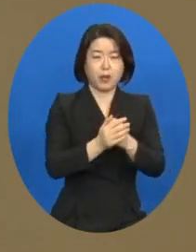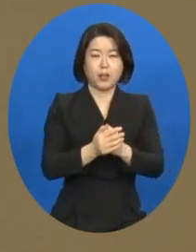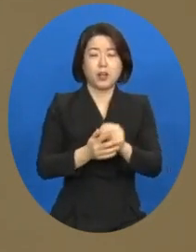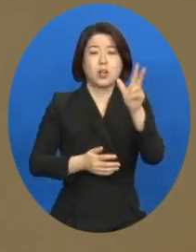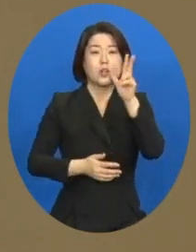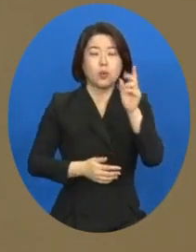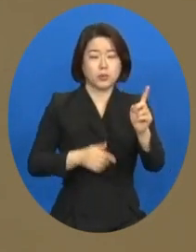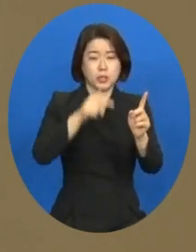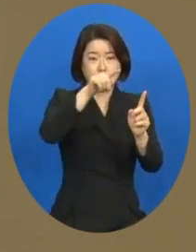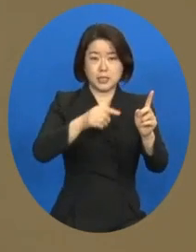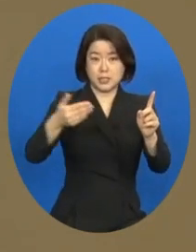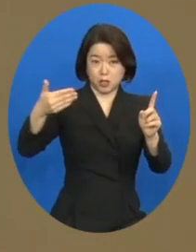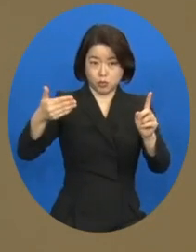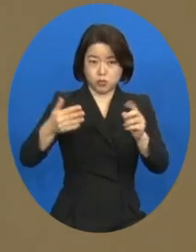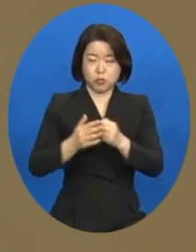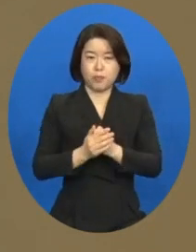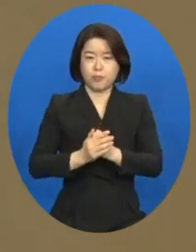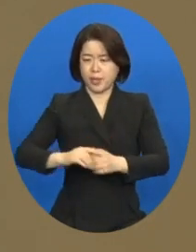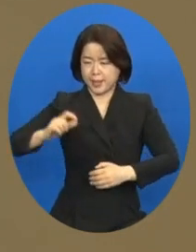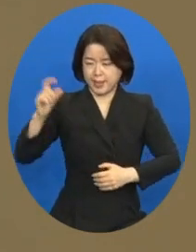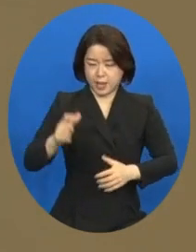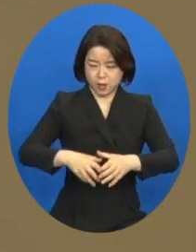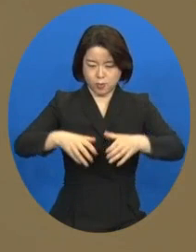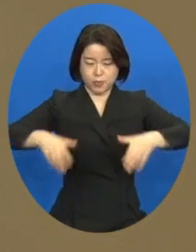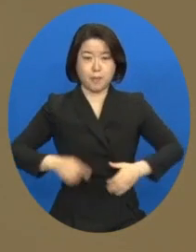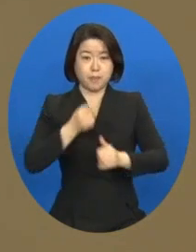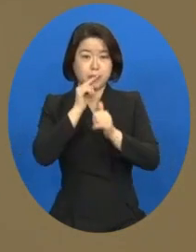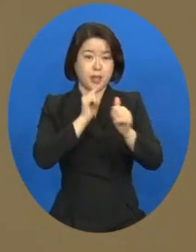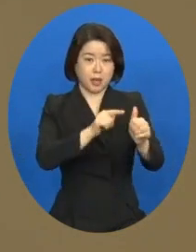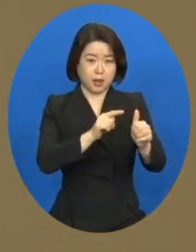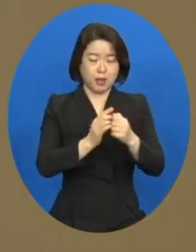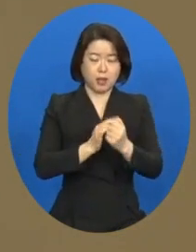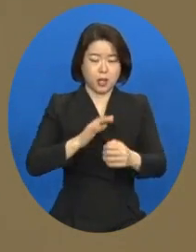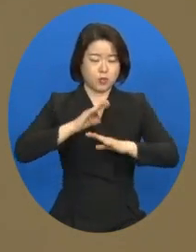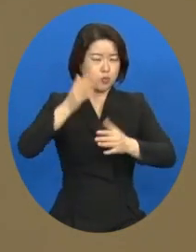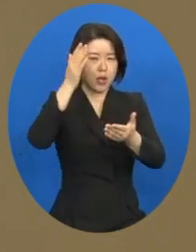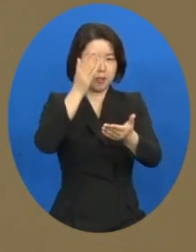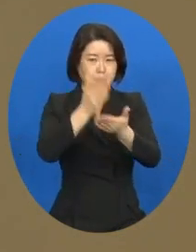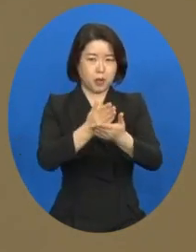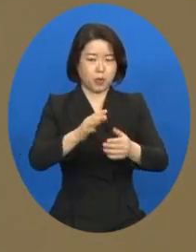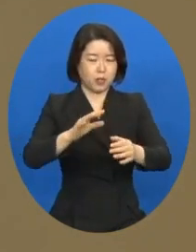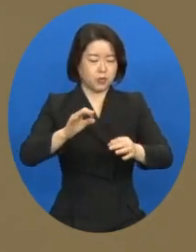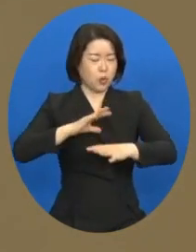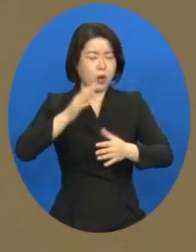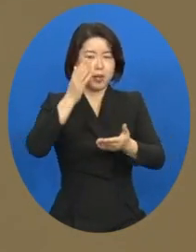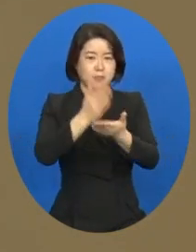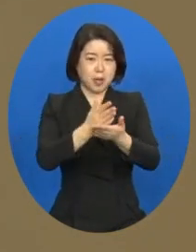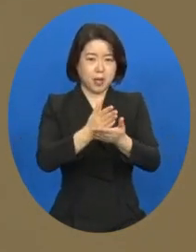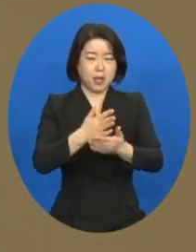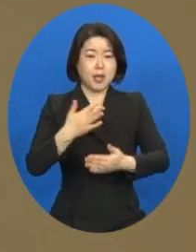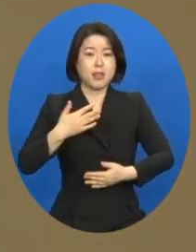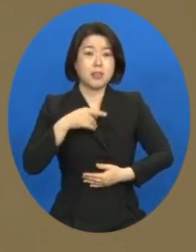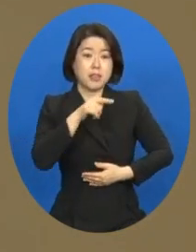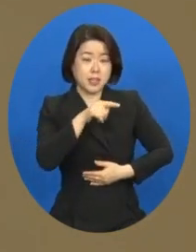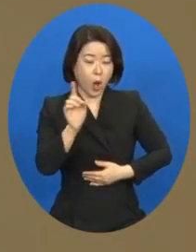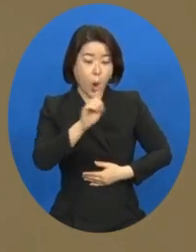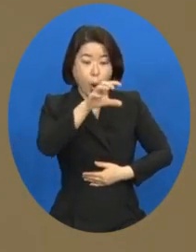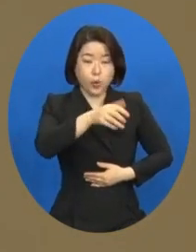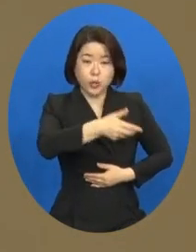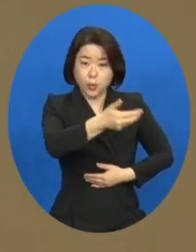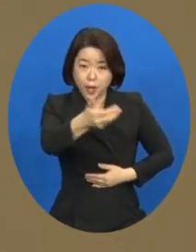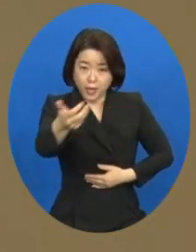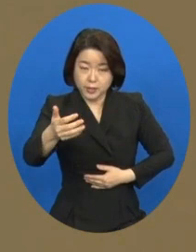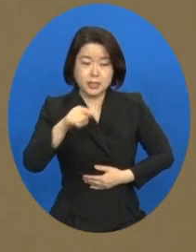9절에 보면 그때 하나님이 강하고 담대하라, 두려워하지 말며 놀라지 말라, 내가 어디로 가든지